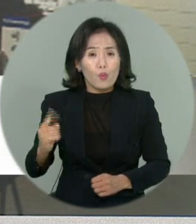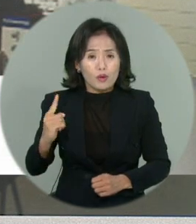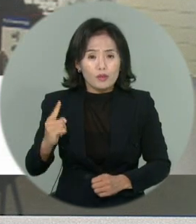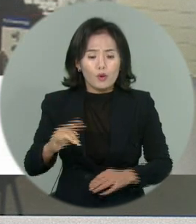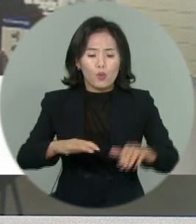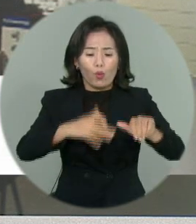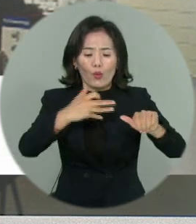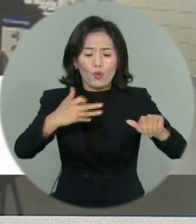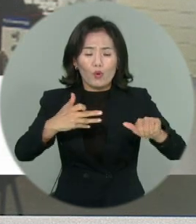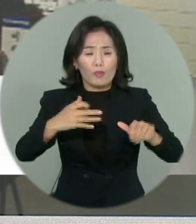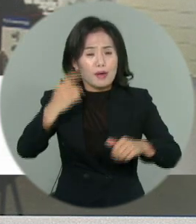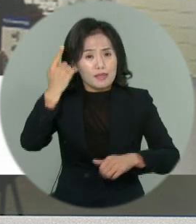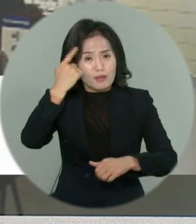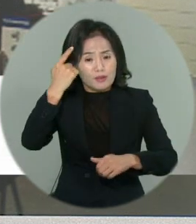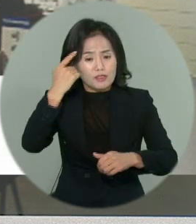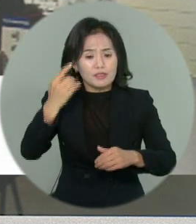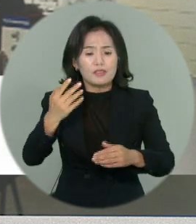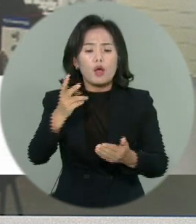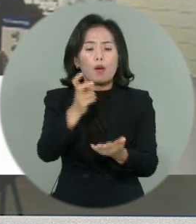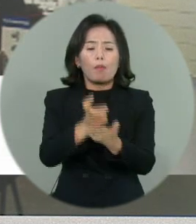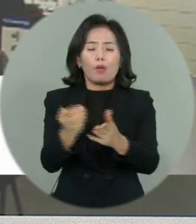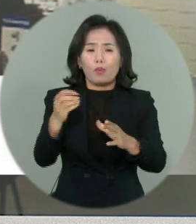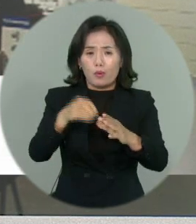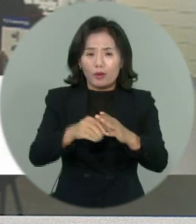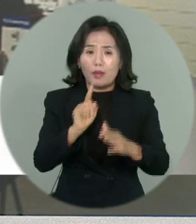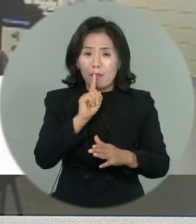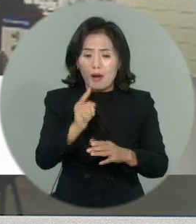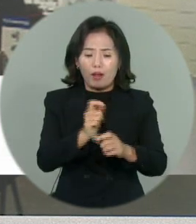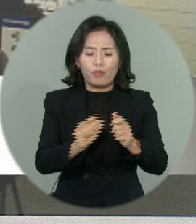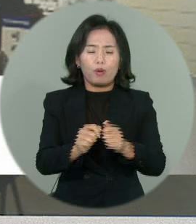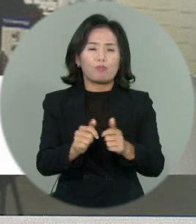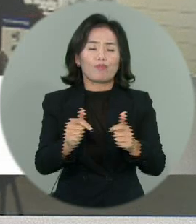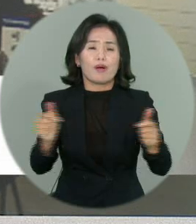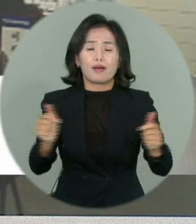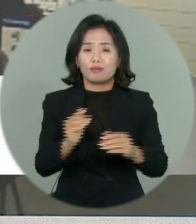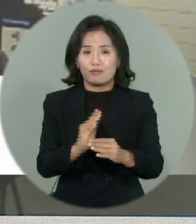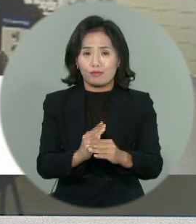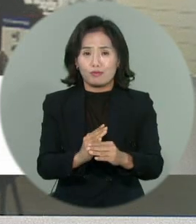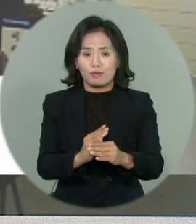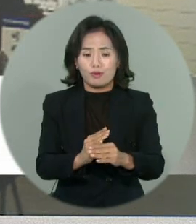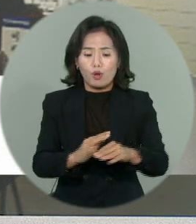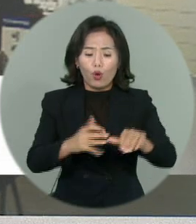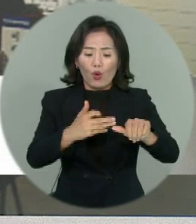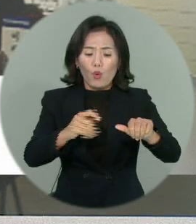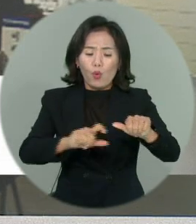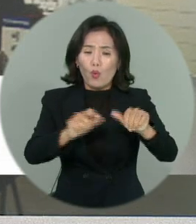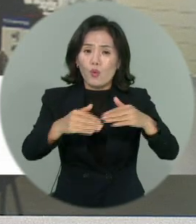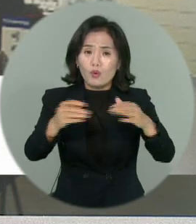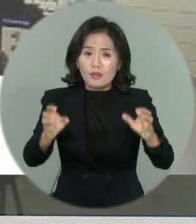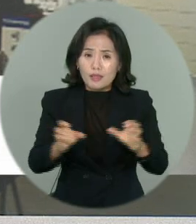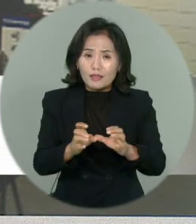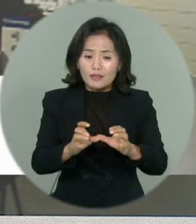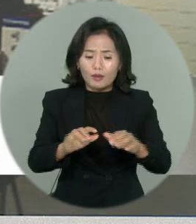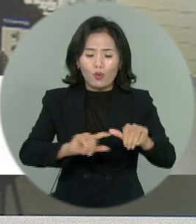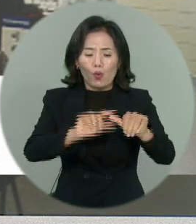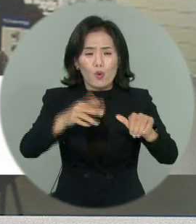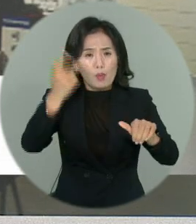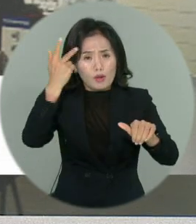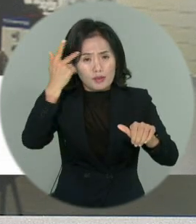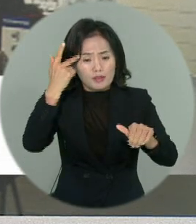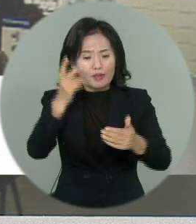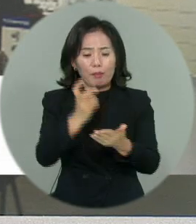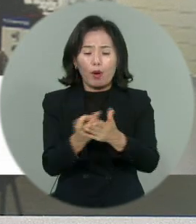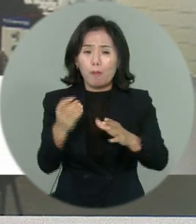518 정신을 헌법 전문에 수록하는 목소리도 더욱 커지고 있습니다 5월 단체들은 518정신 헌법 전문